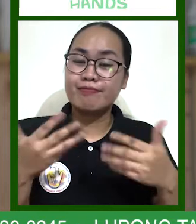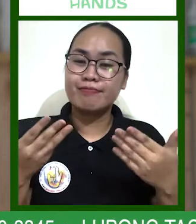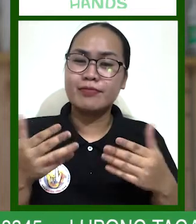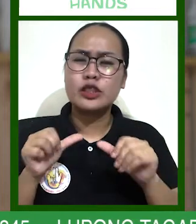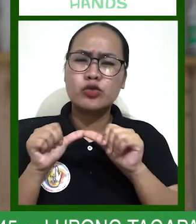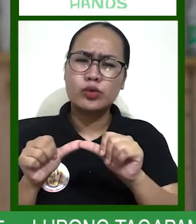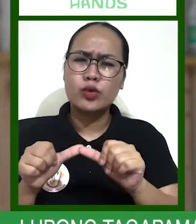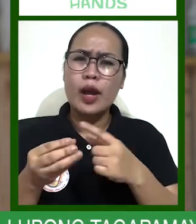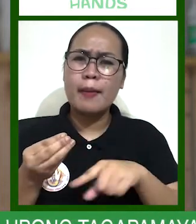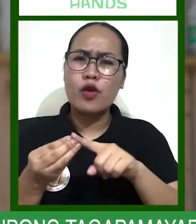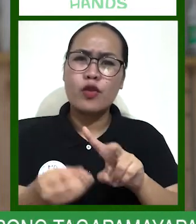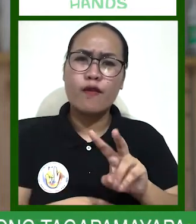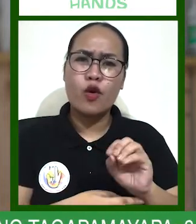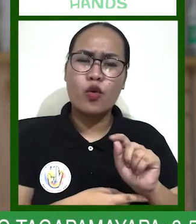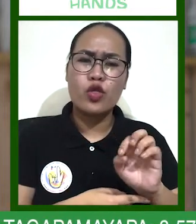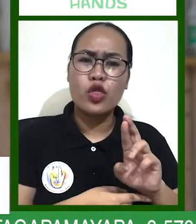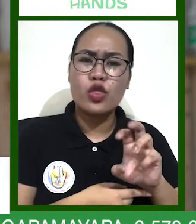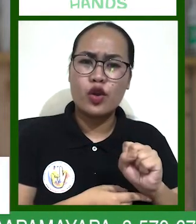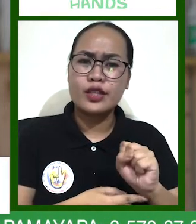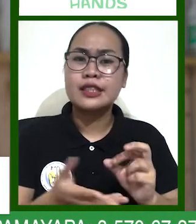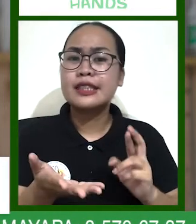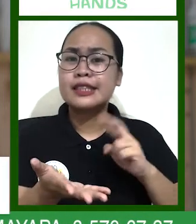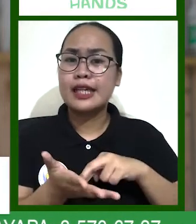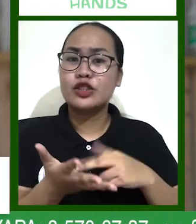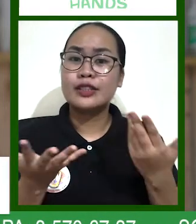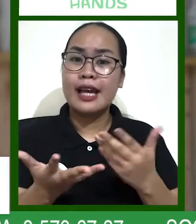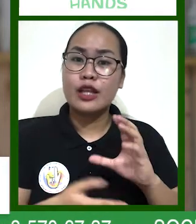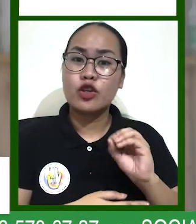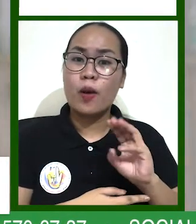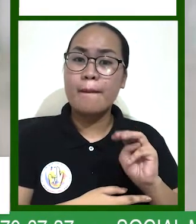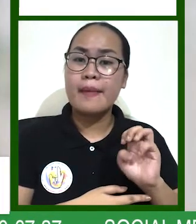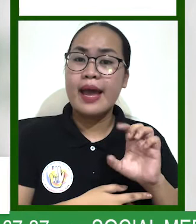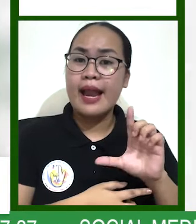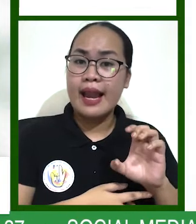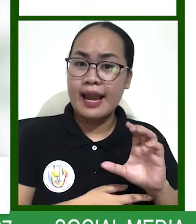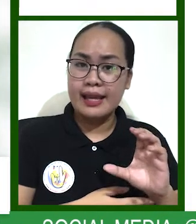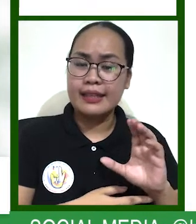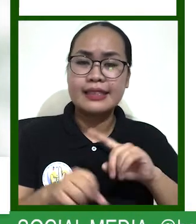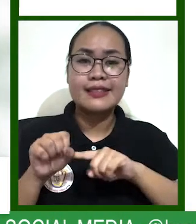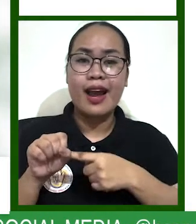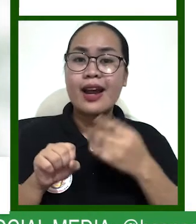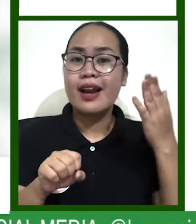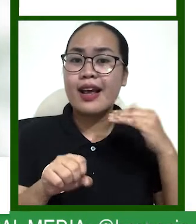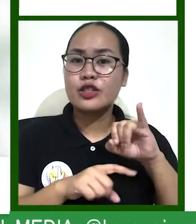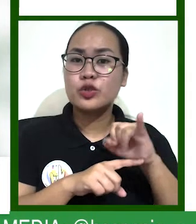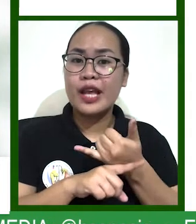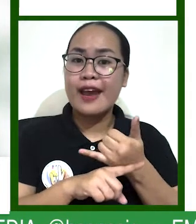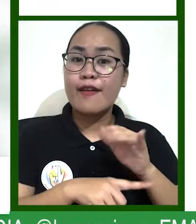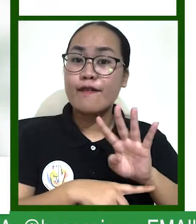ating voters registration sa COMELEC, no? Ito po yung nagsimula noong July 4 at magtatapos po sa